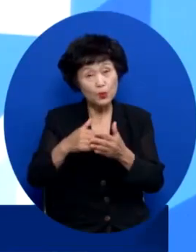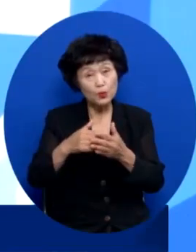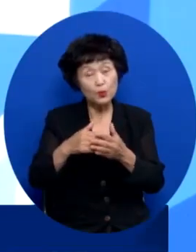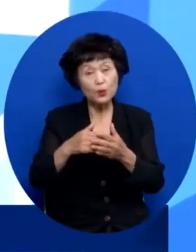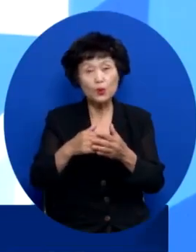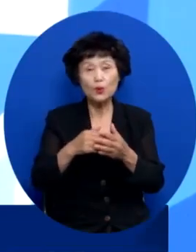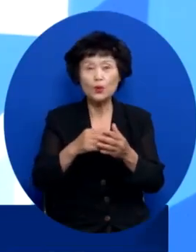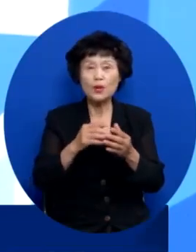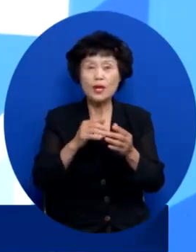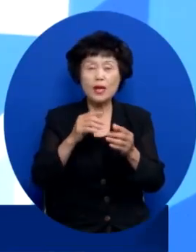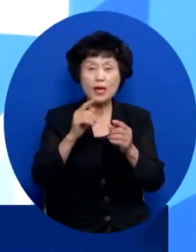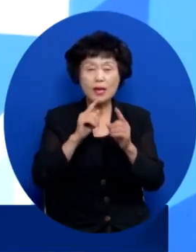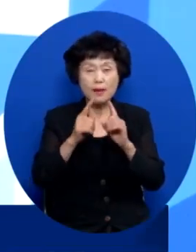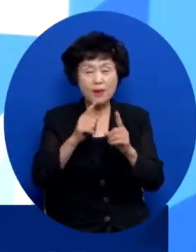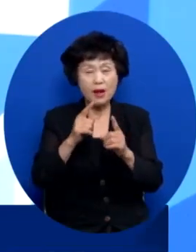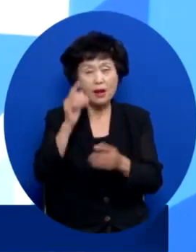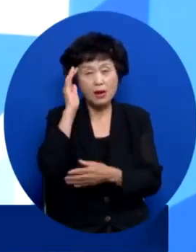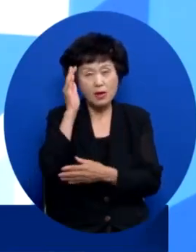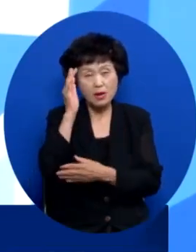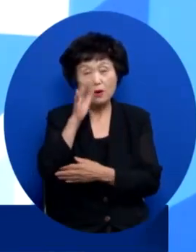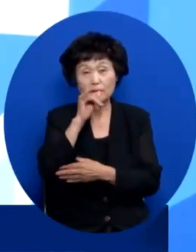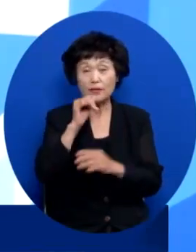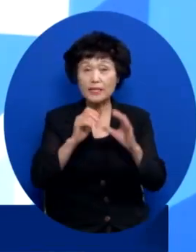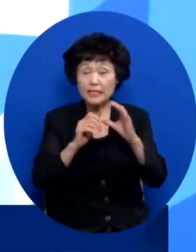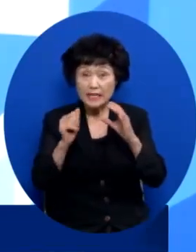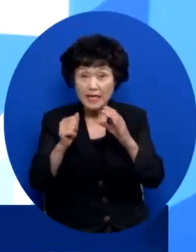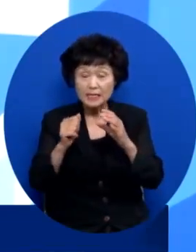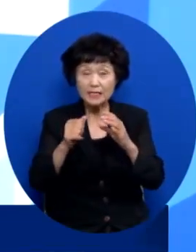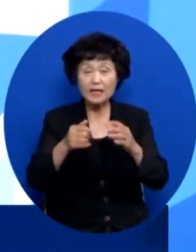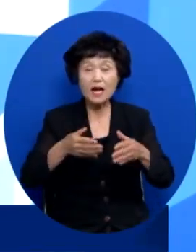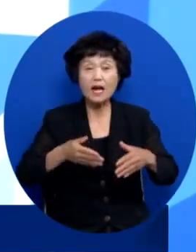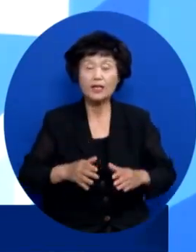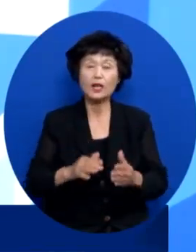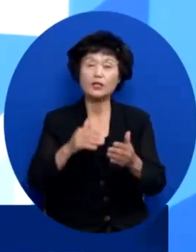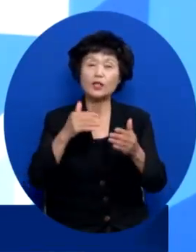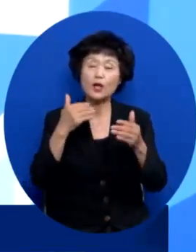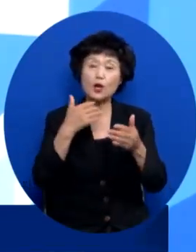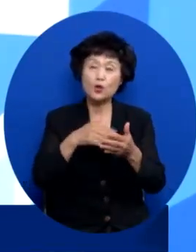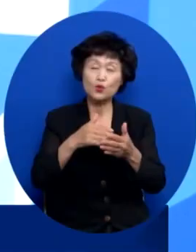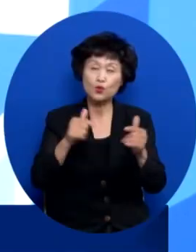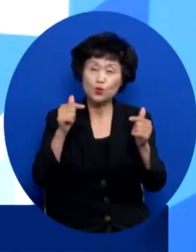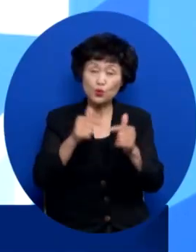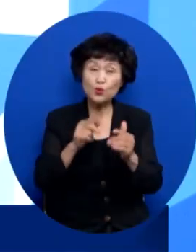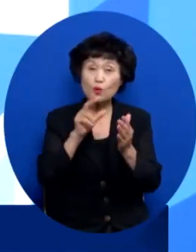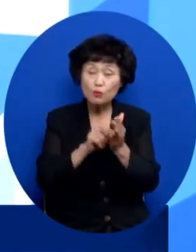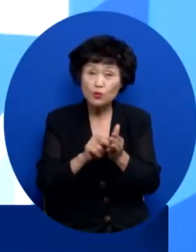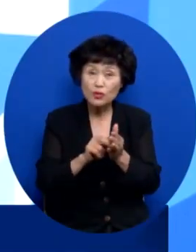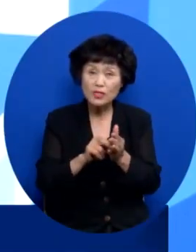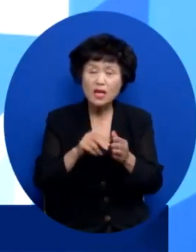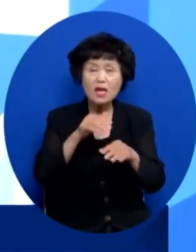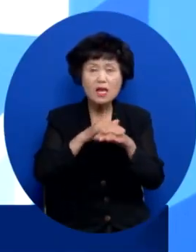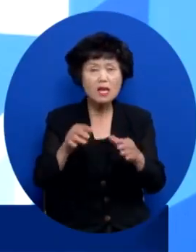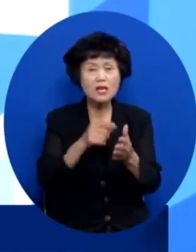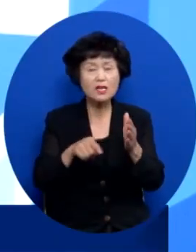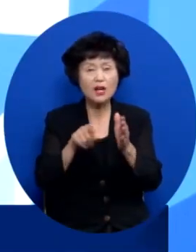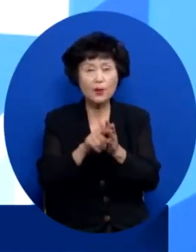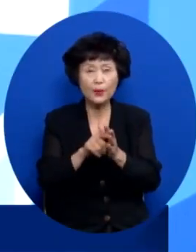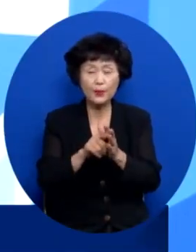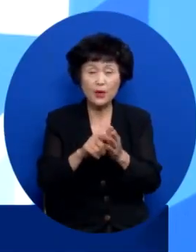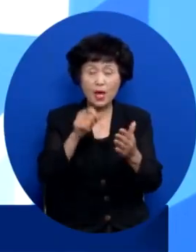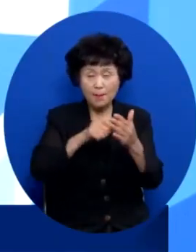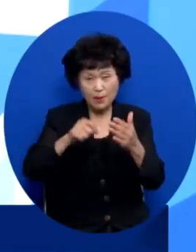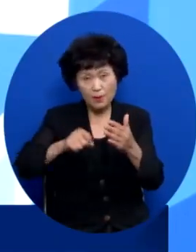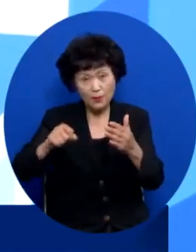합니다. 그러니까 마침 CTS가 저출산 문제 극복 해결을 위한 이런